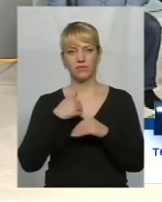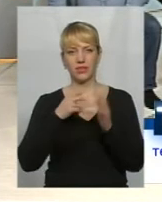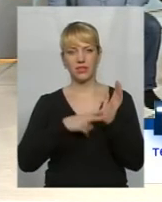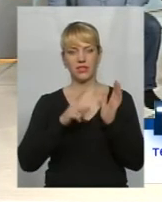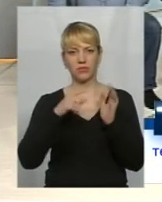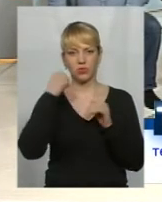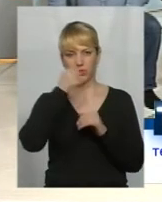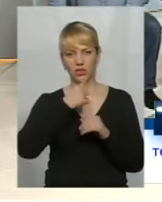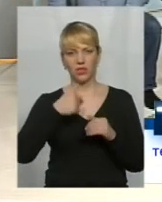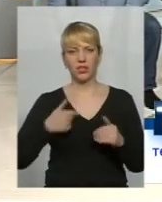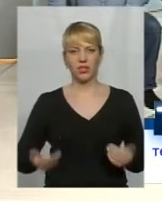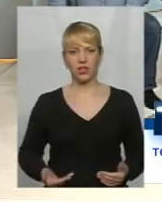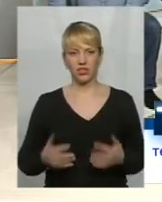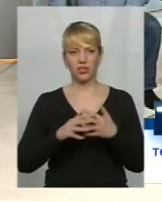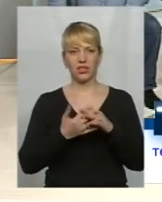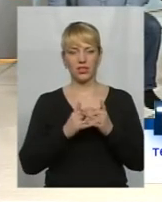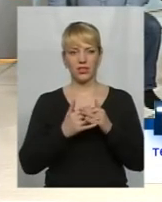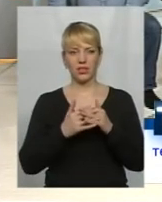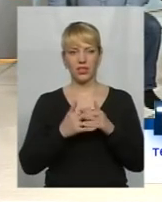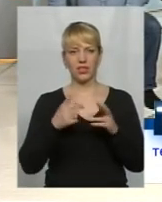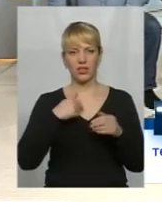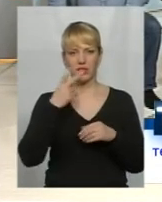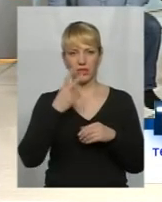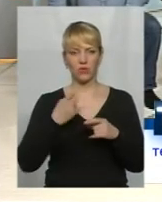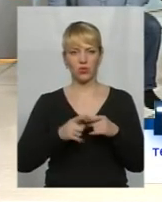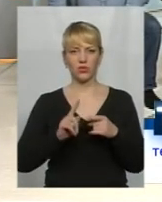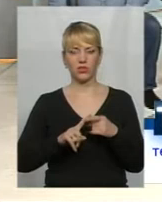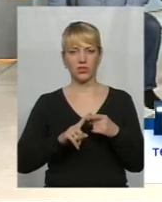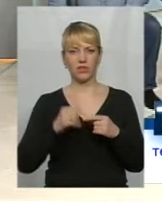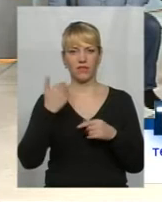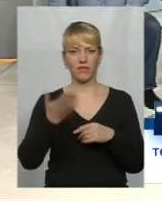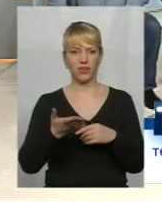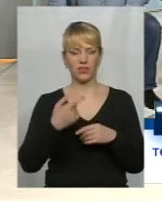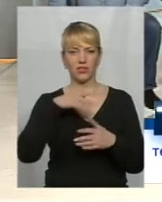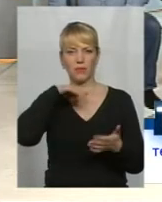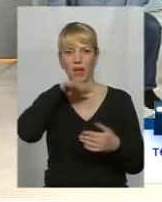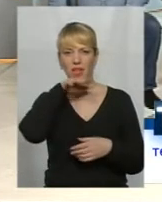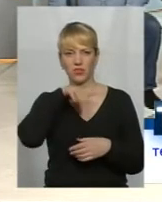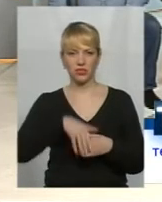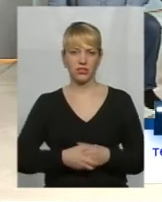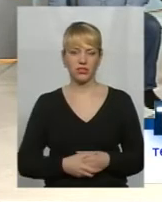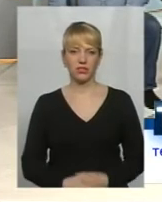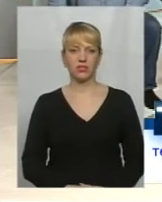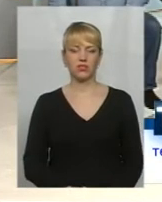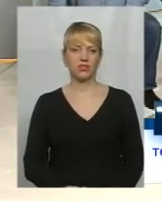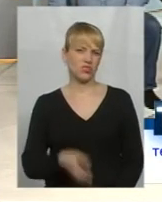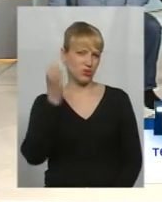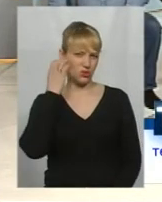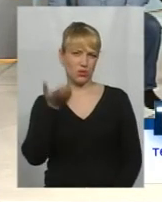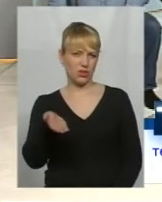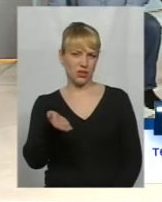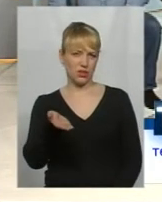рік, я житель з села. Дивлюсь вас, це ваші типовиначки. Слукаєте,